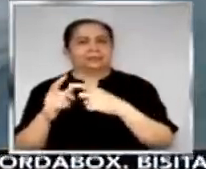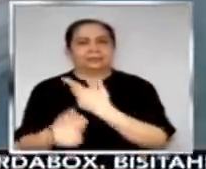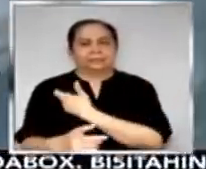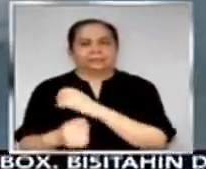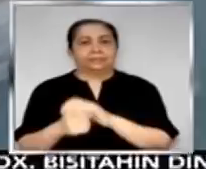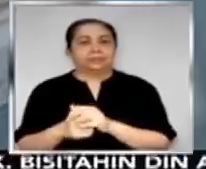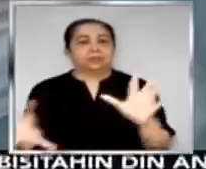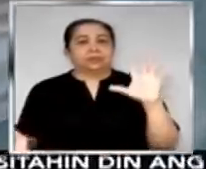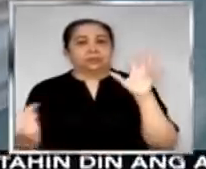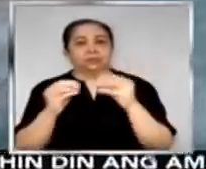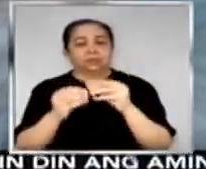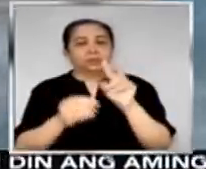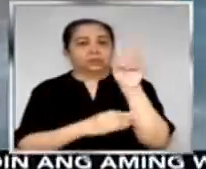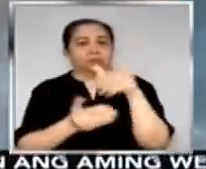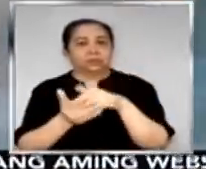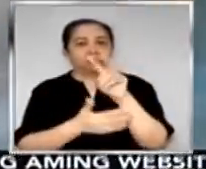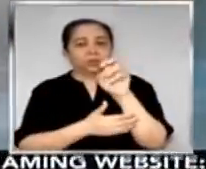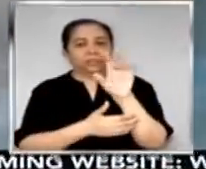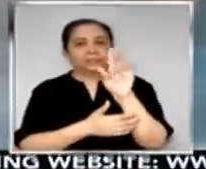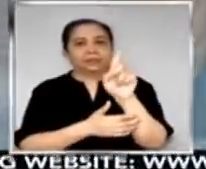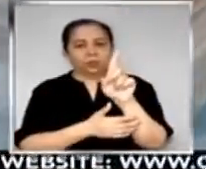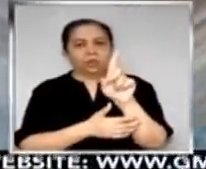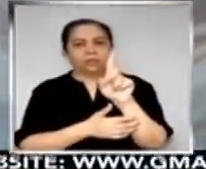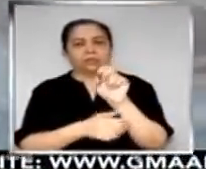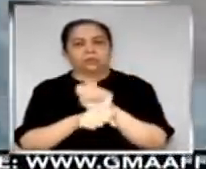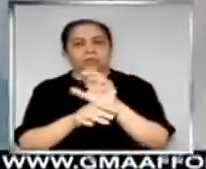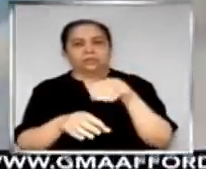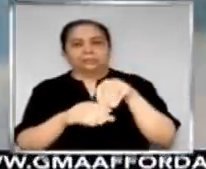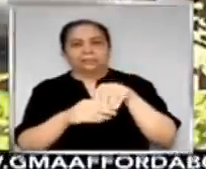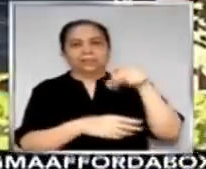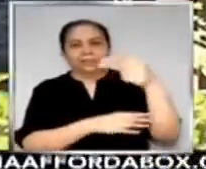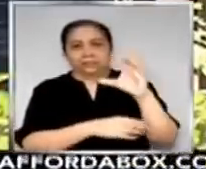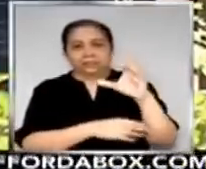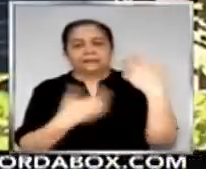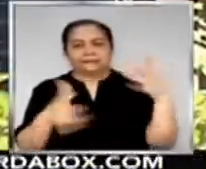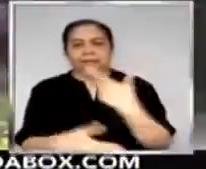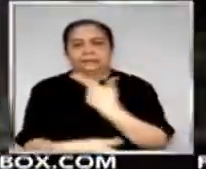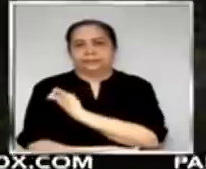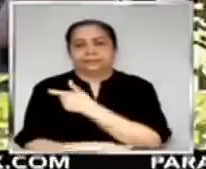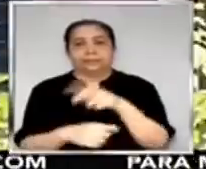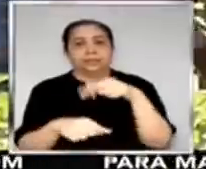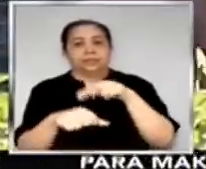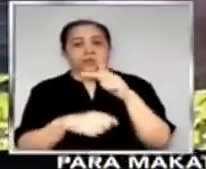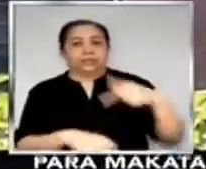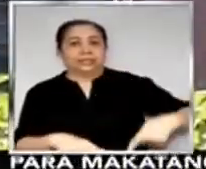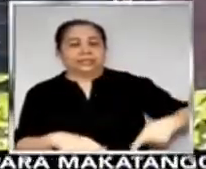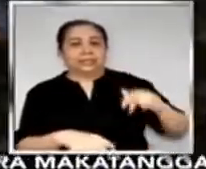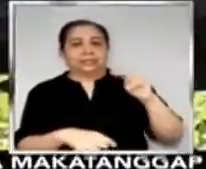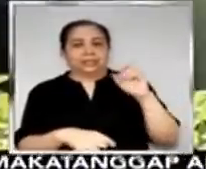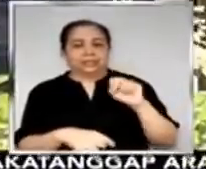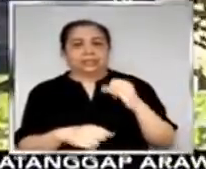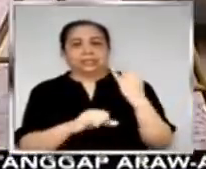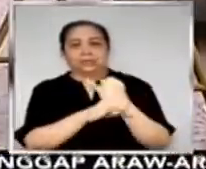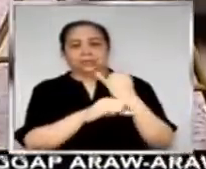kabuuan, 2,271 healthcare workers ng PHC ang nabakunahan na. Sa National Kidney and Transplant Institute, isa ring